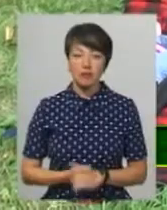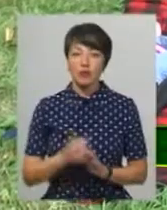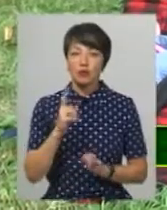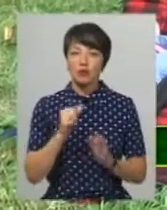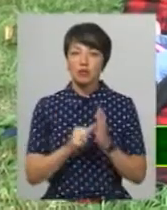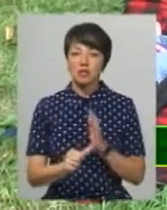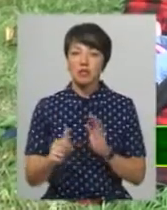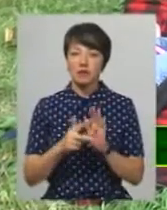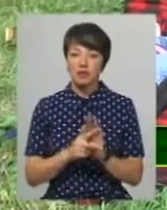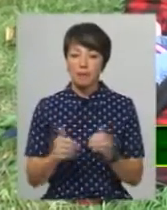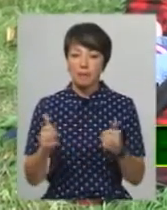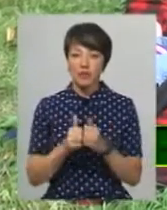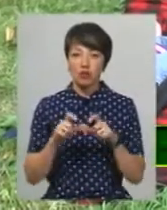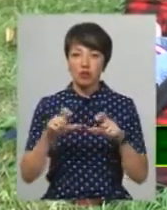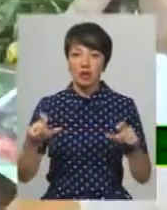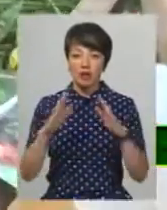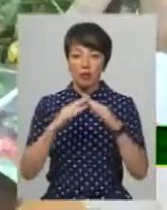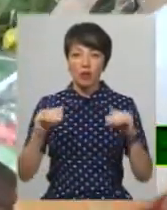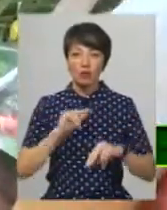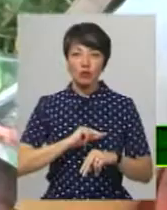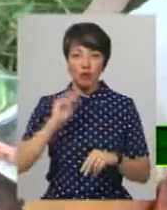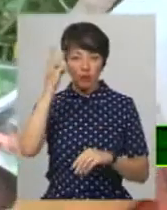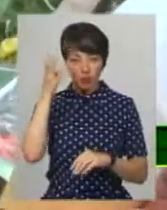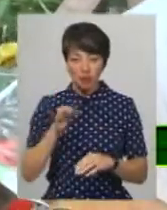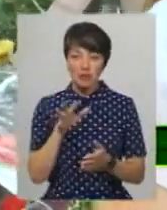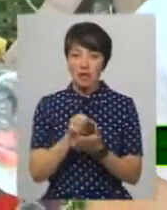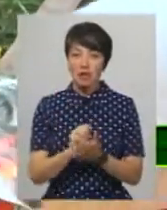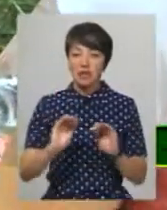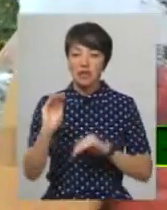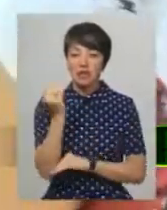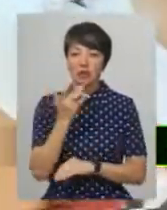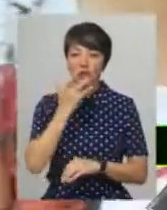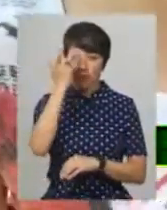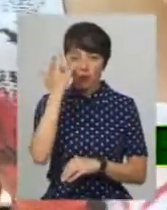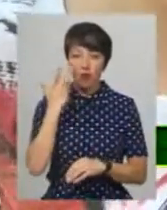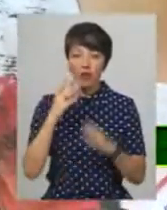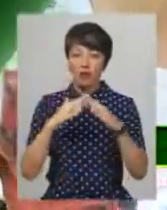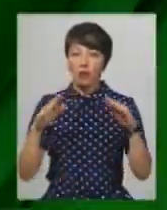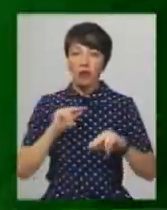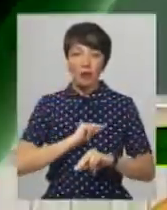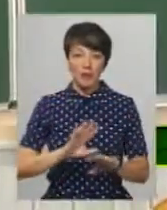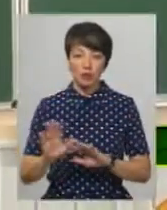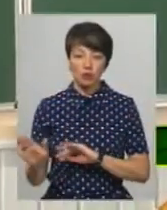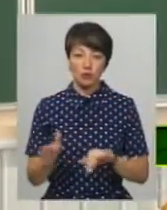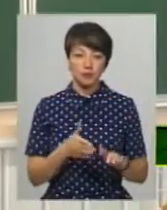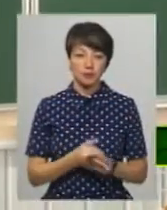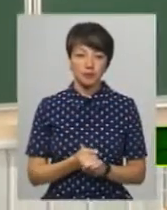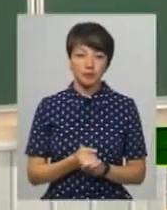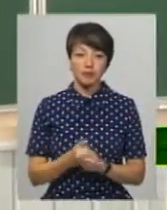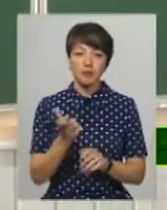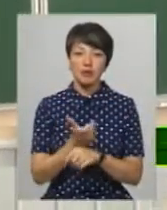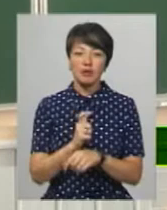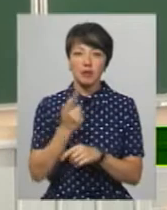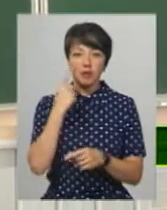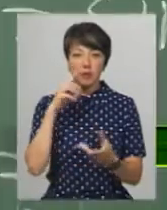168 пришкільних таборів функціонували в червні на Хмельниччині. Чим зайняти дитину влітку, коли пришкільні табори не працюють? Максимальну